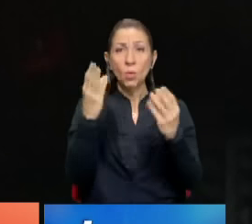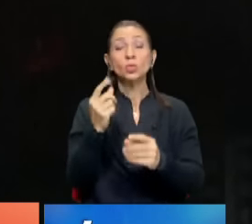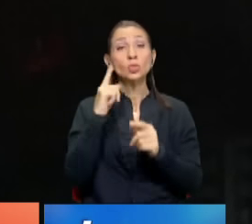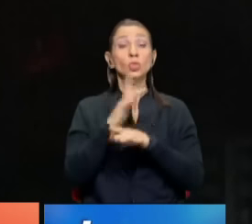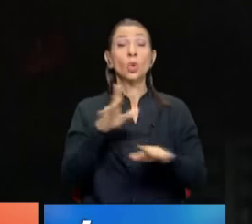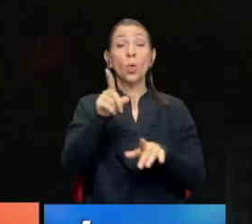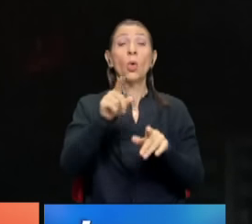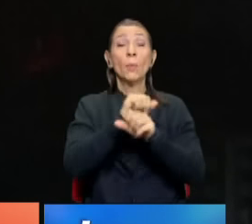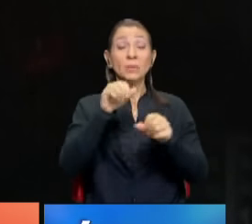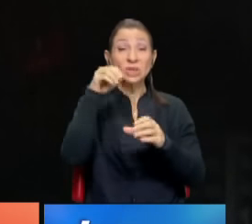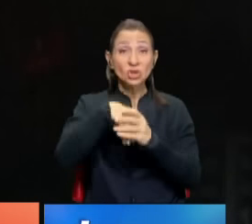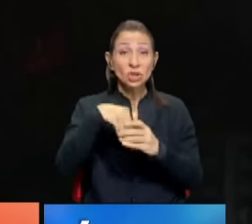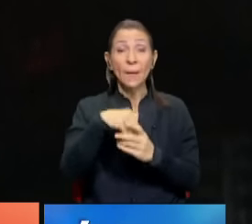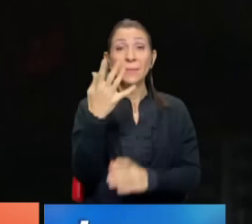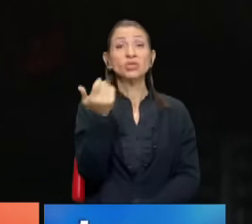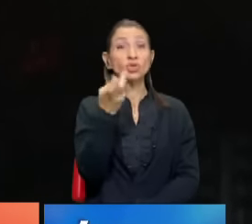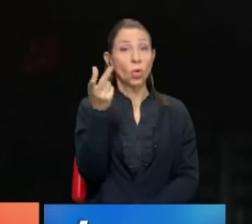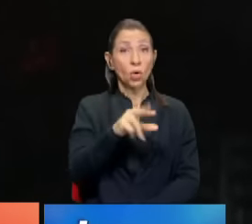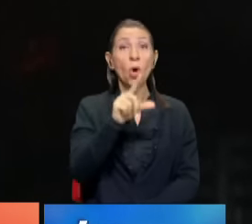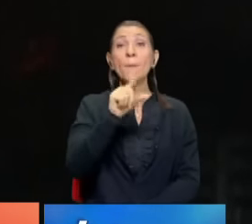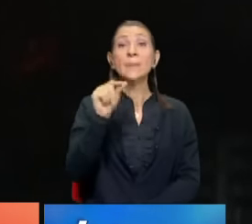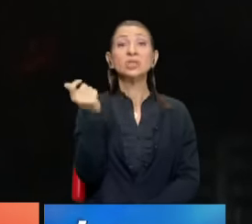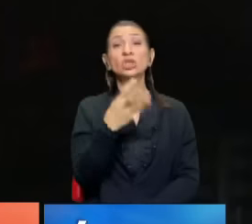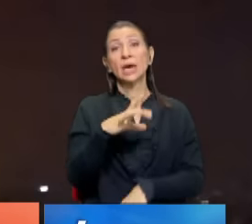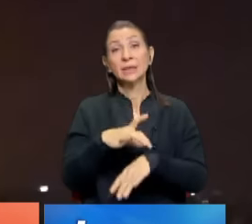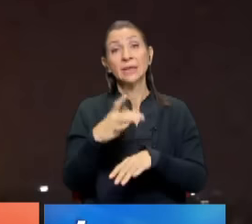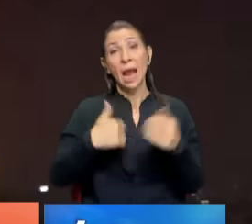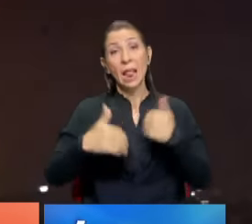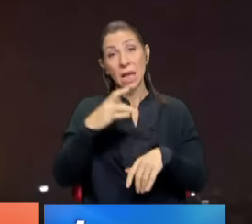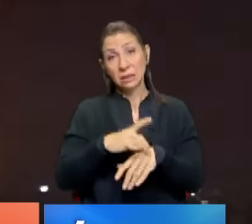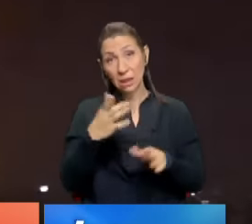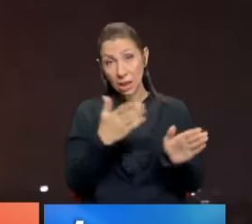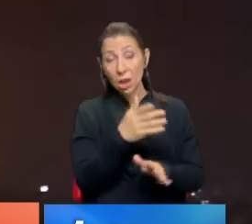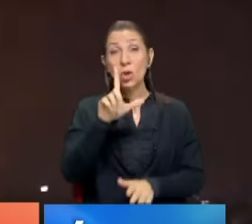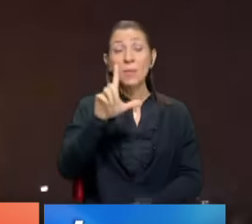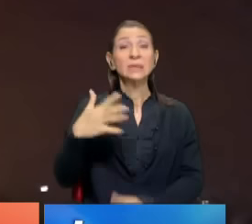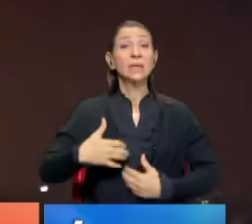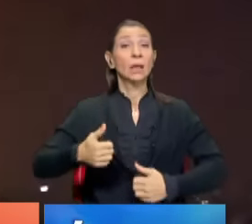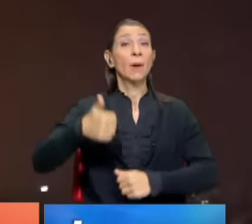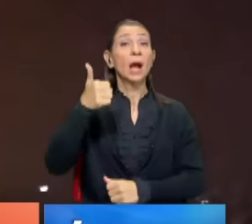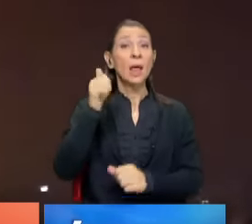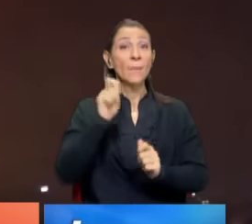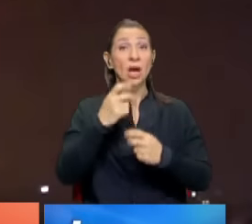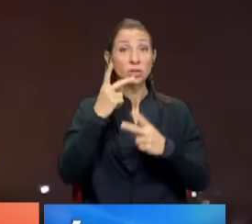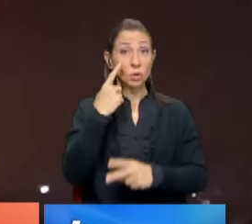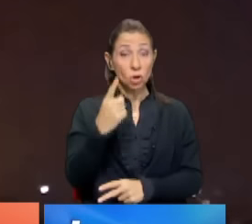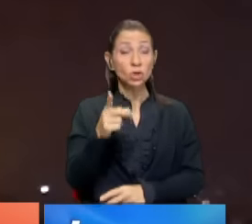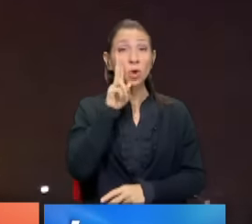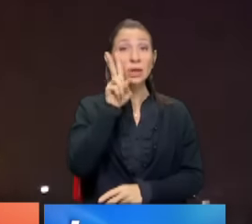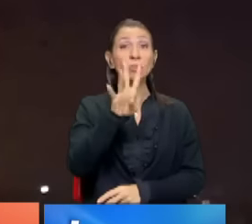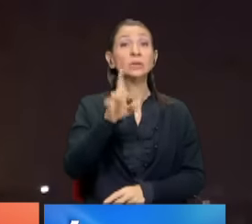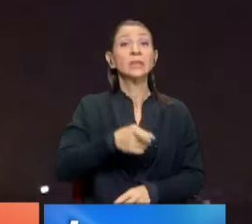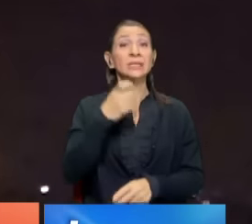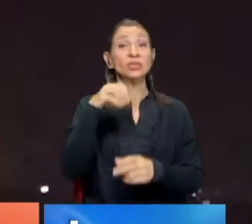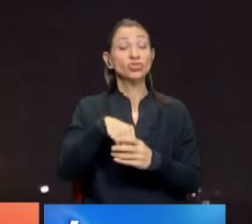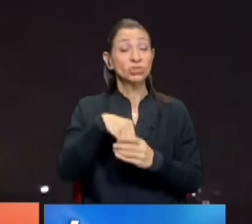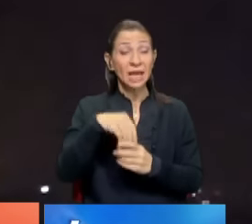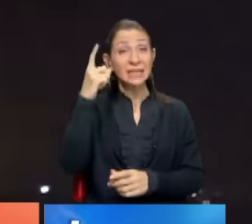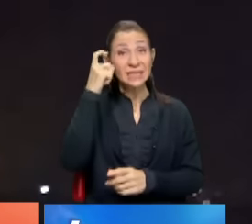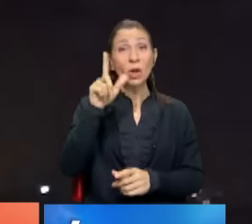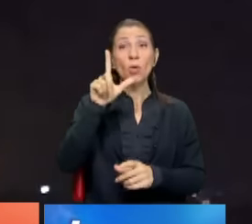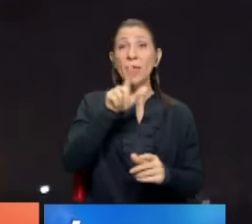O saldırıda en az 5 kişi öldü, 11 kişi de yaralandı. Lübnan Sağlık Bakanlığı'nın yaptığı açıklamaya göre son 24 saatte